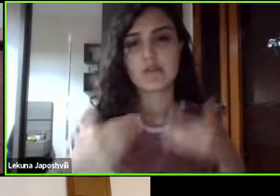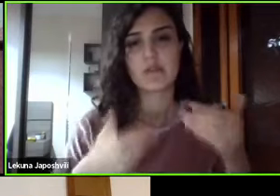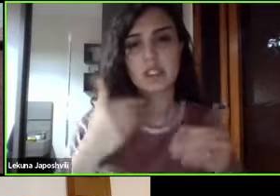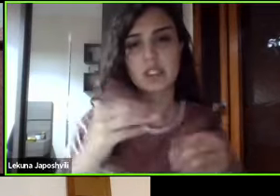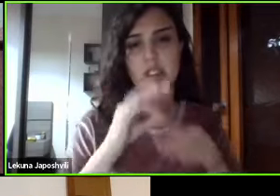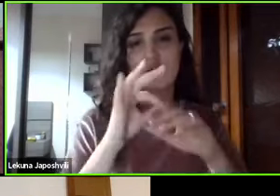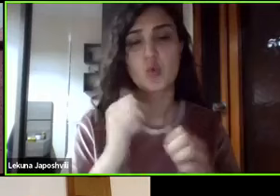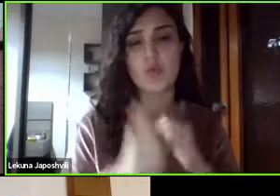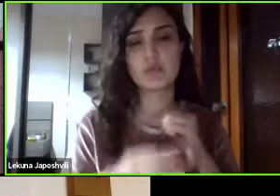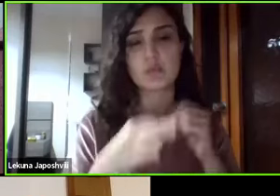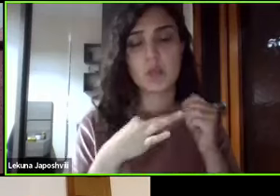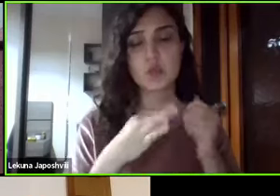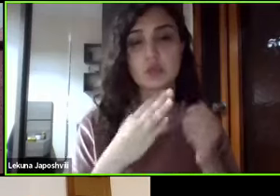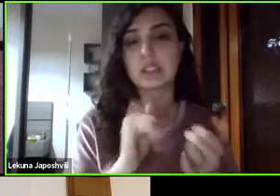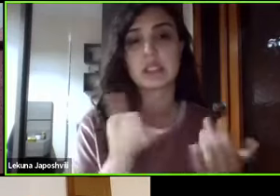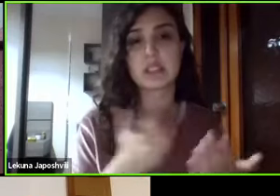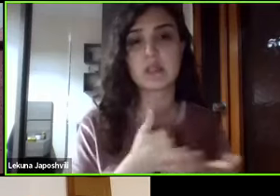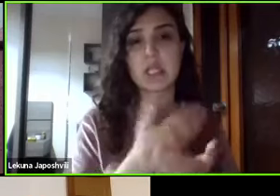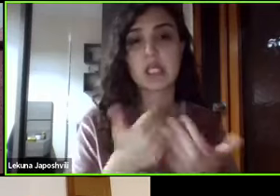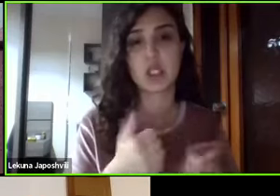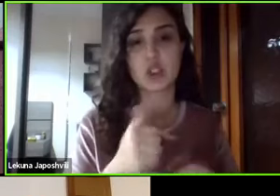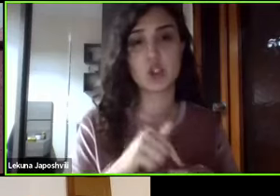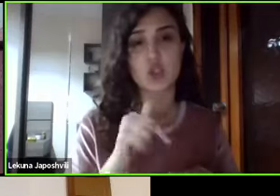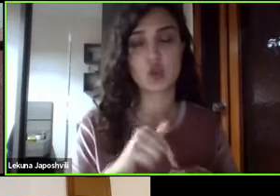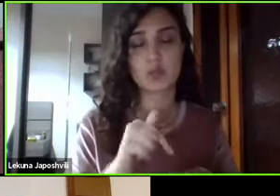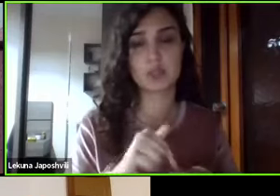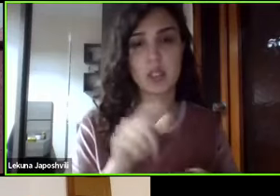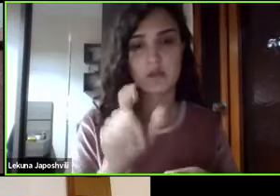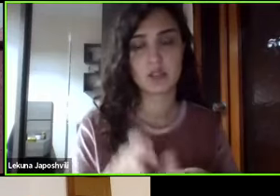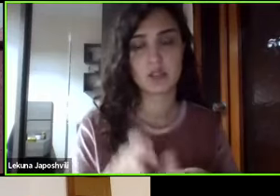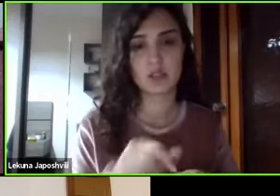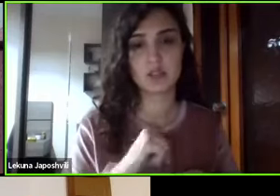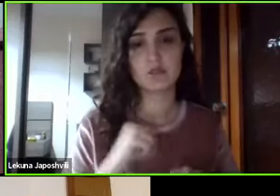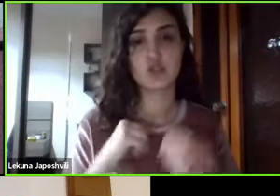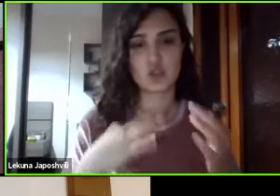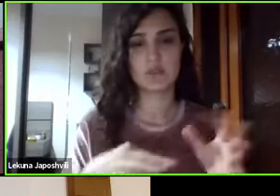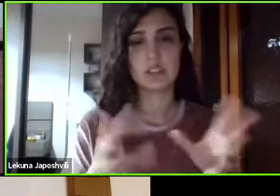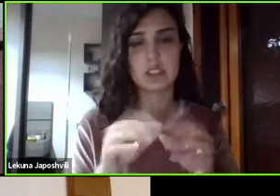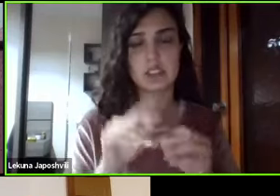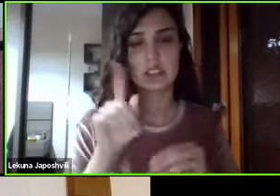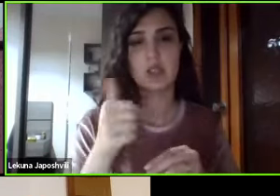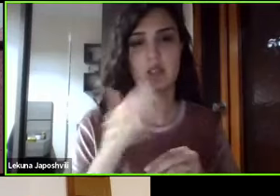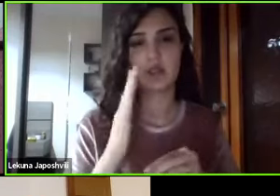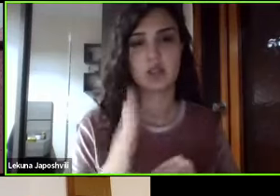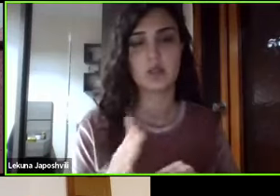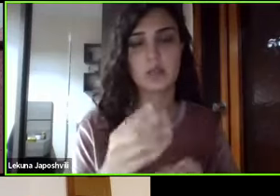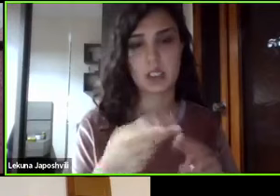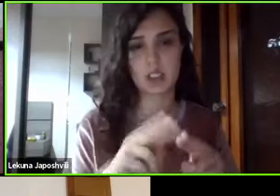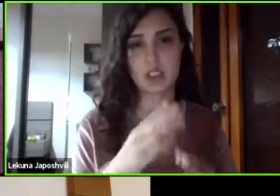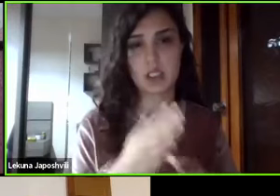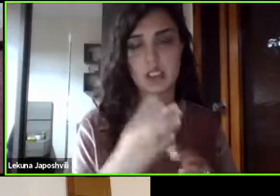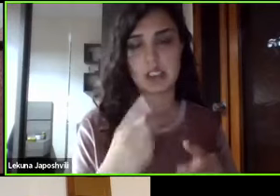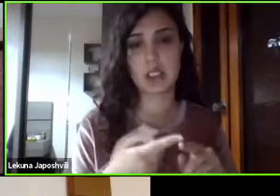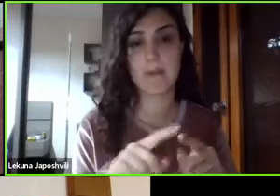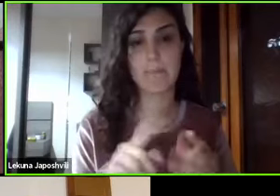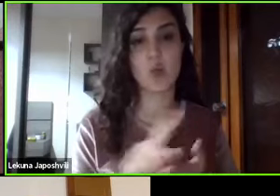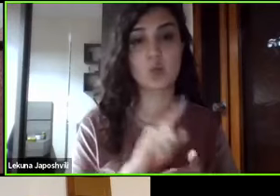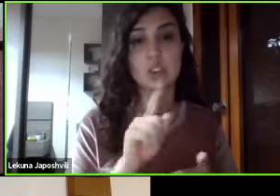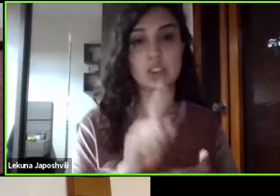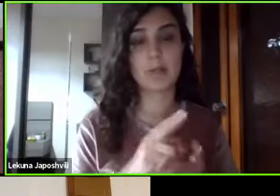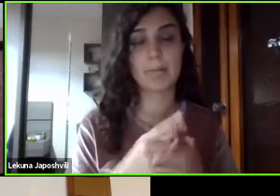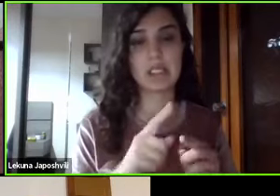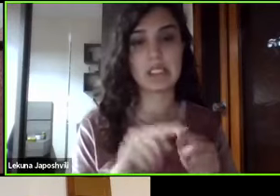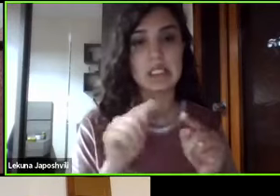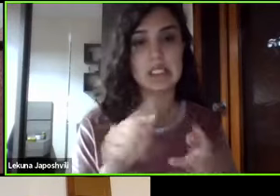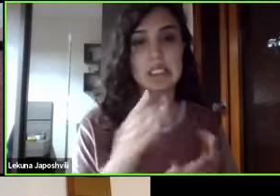ყოველს პასუხი მაქვს სადაც თქვენ იგდოთ თავს კარგად. თქვენი შვილიც იგდოთ თავს კარგად. ეს არის აუცილებელი, ეს არის